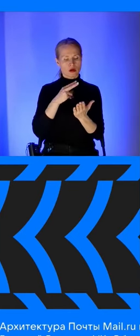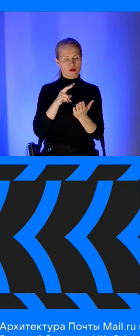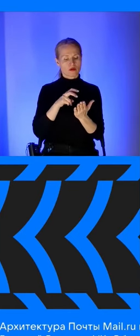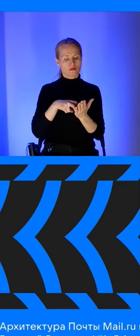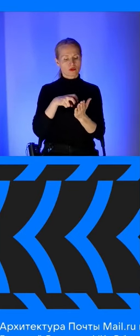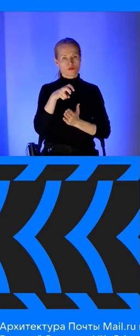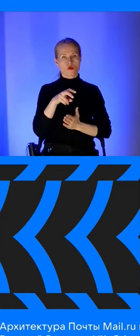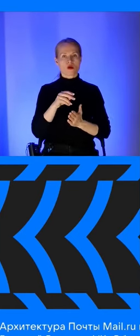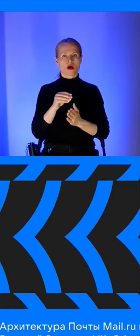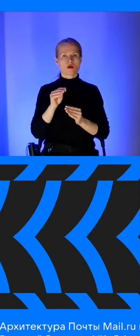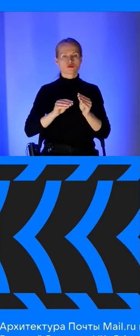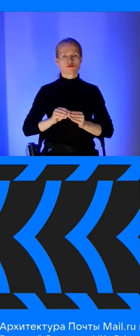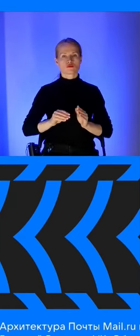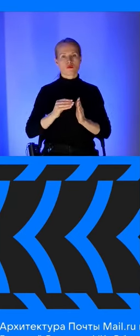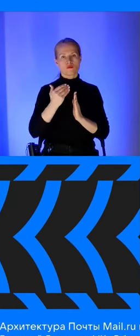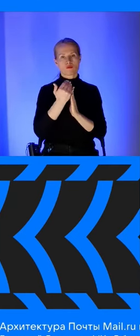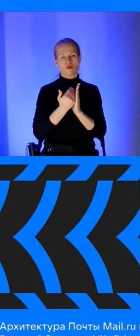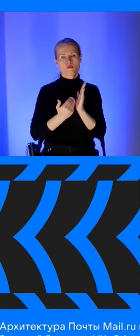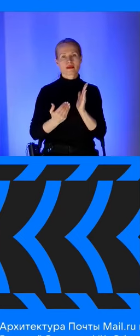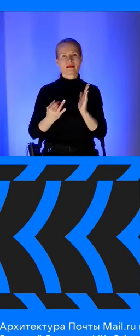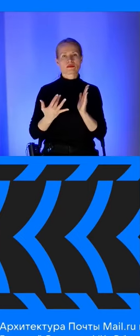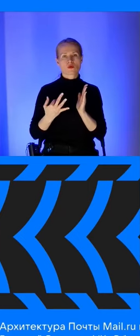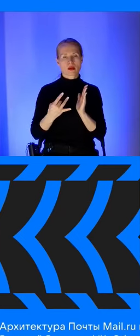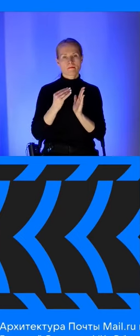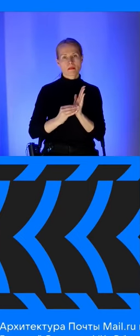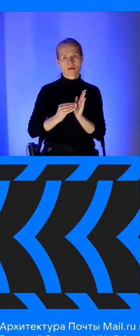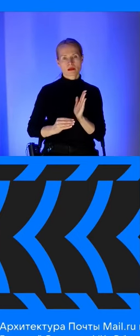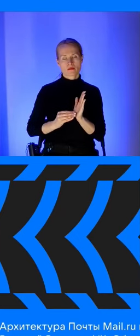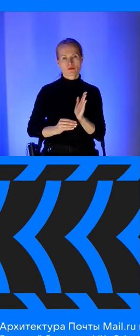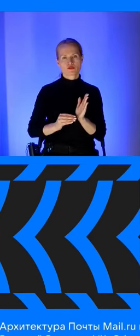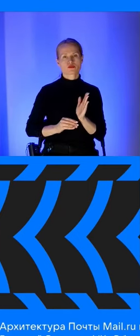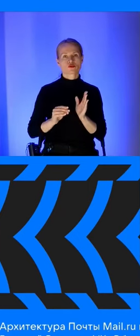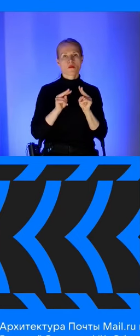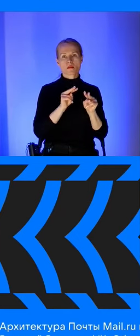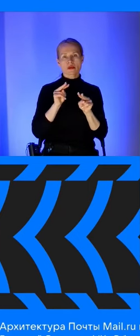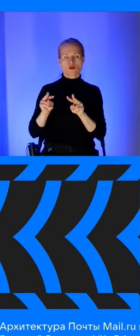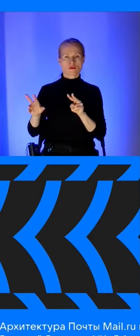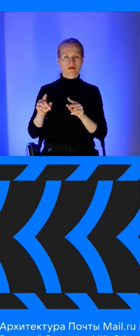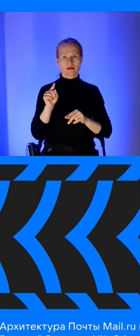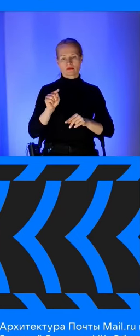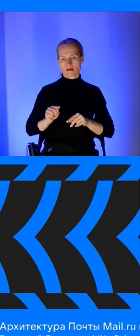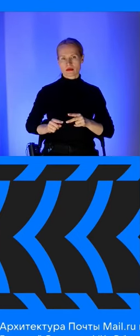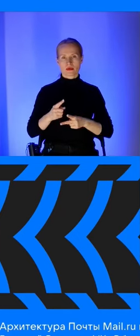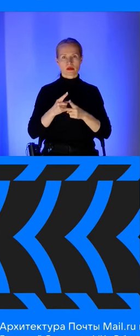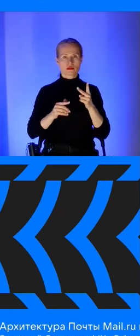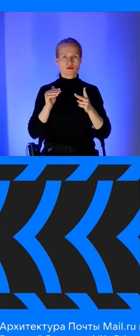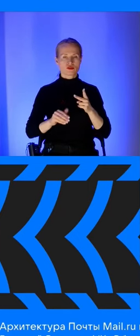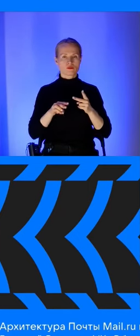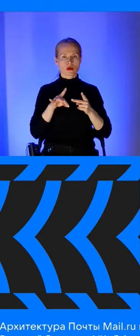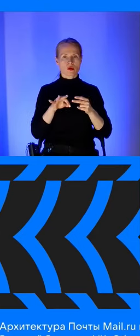устроен наш профиль и, наконец, сколько метрик мы пишем для того, чтобы мониторить все те 1500